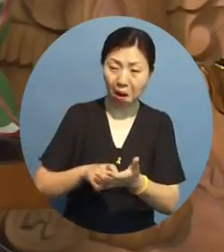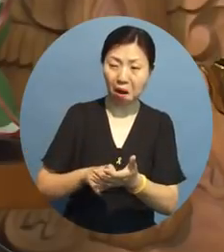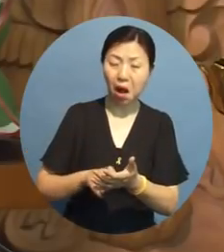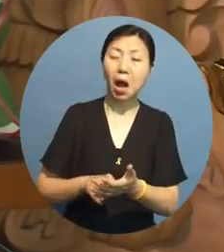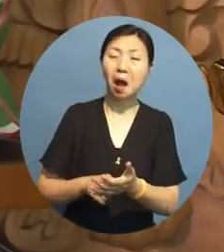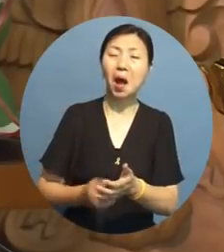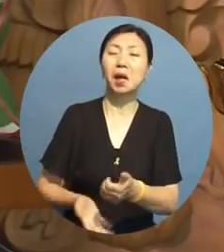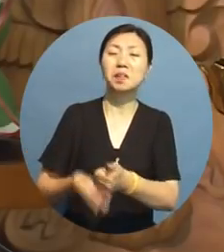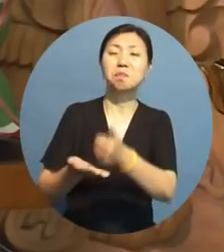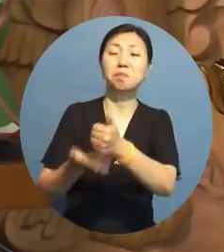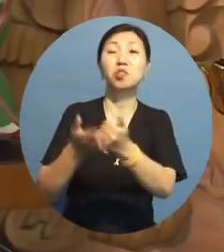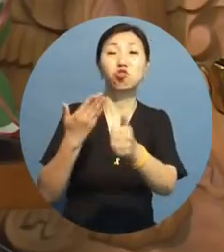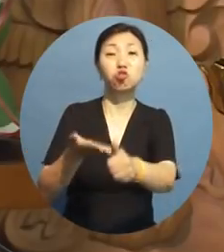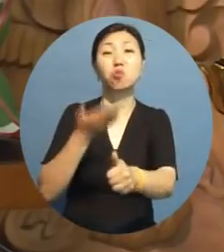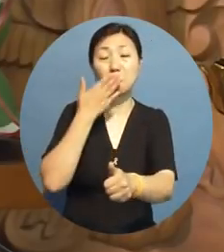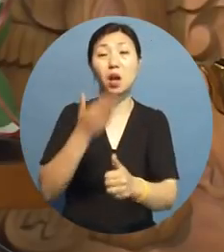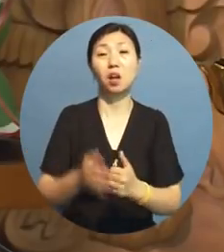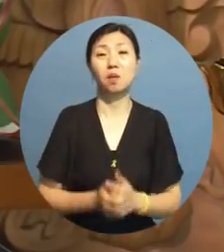기특 간 거야.